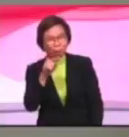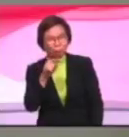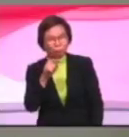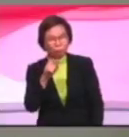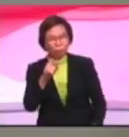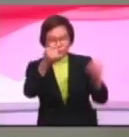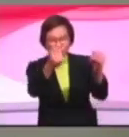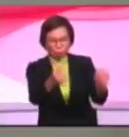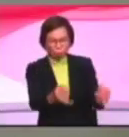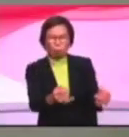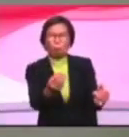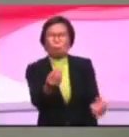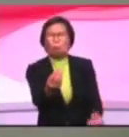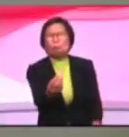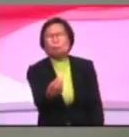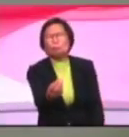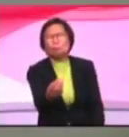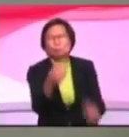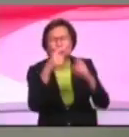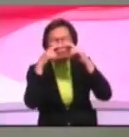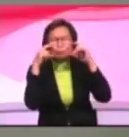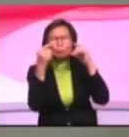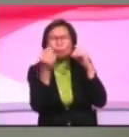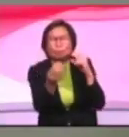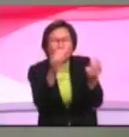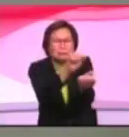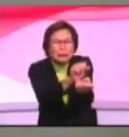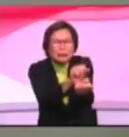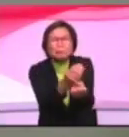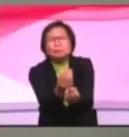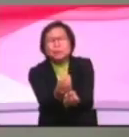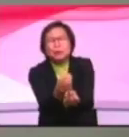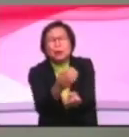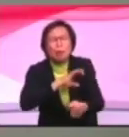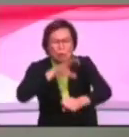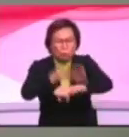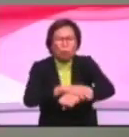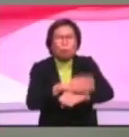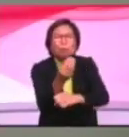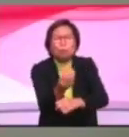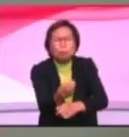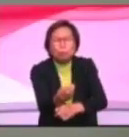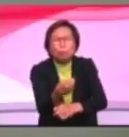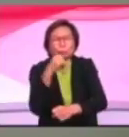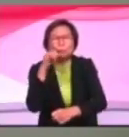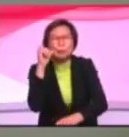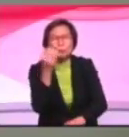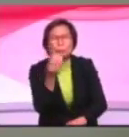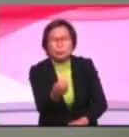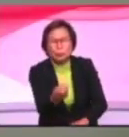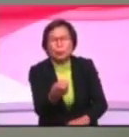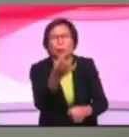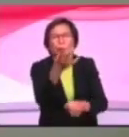individu yang paling rendah yang ditangkap, yang ditahan oleh polis, inilah yang paling rendah semalam, iaitu